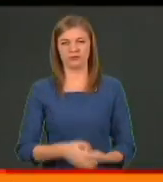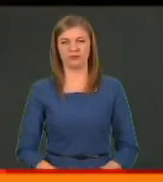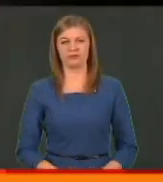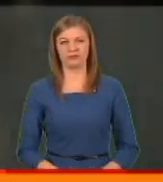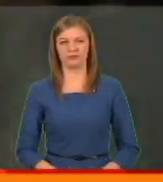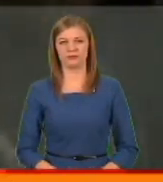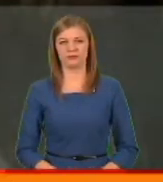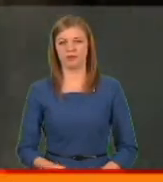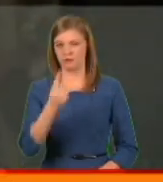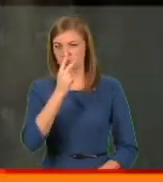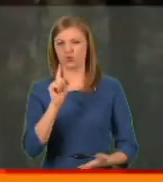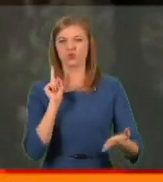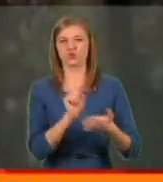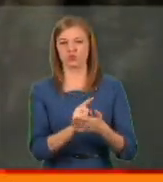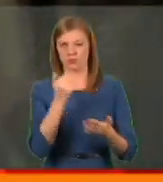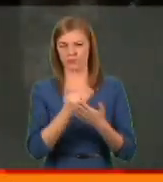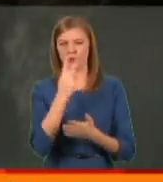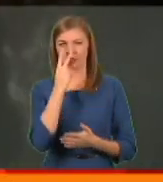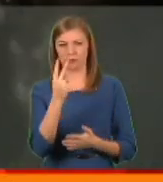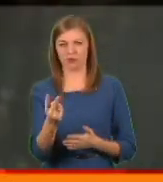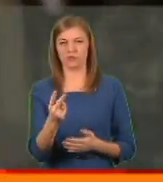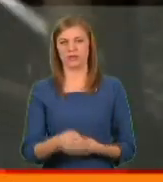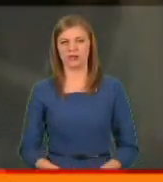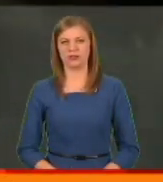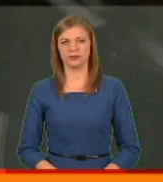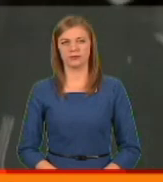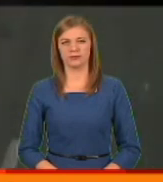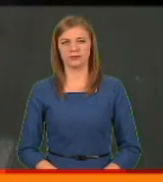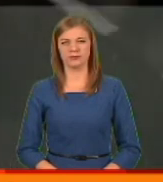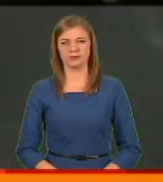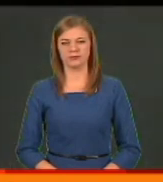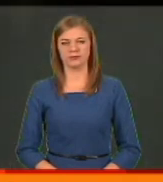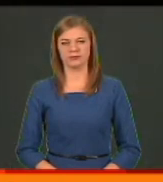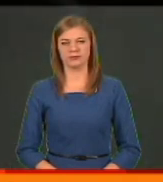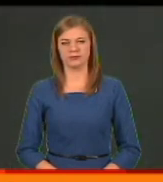попытка штурма. Посмотрите, пожалуйста, вот спецназначенцы.